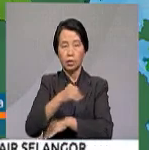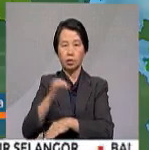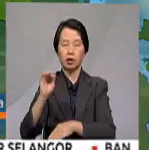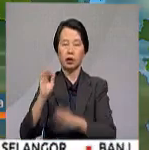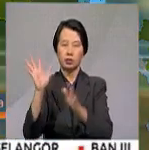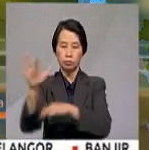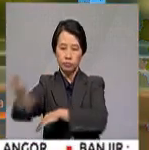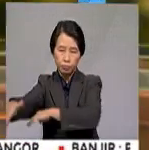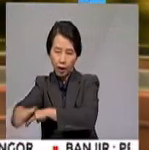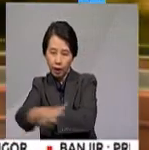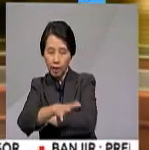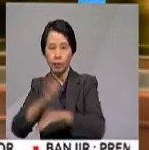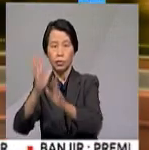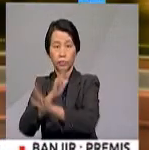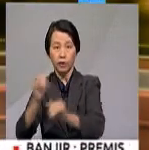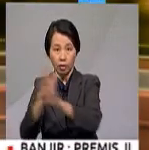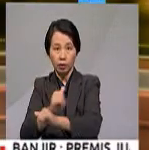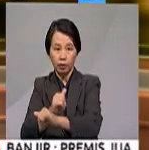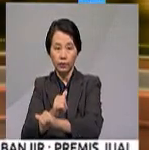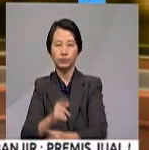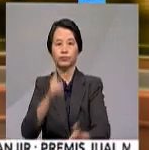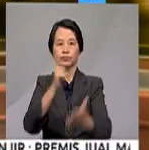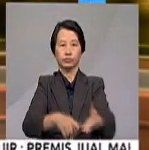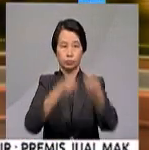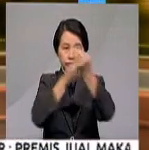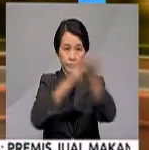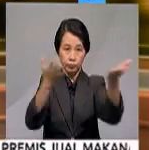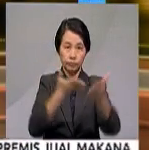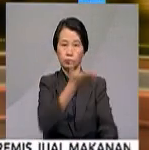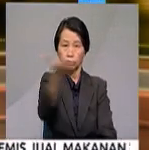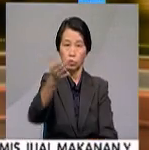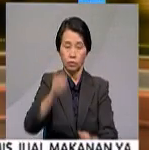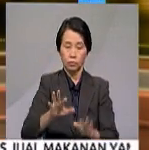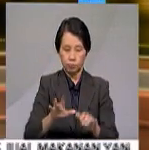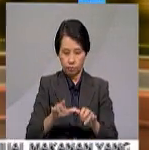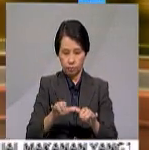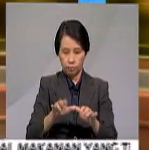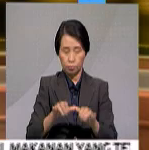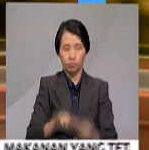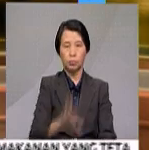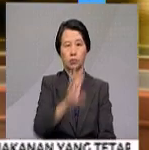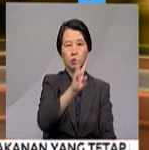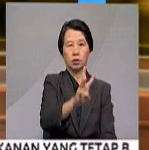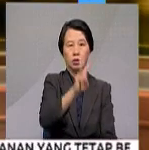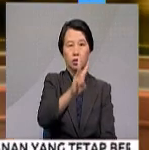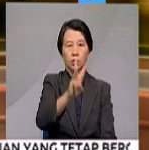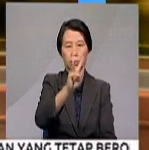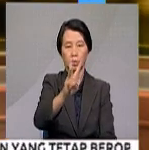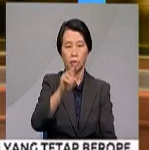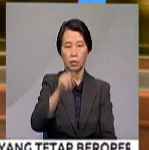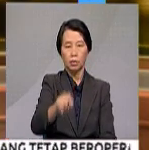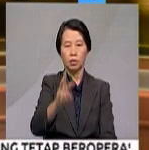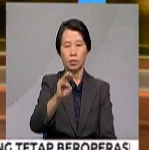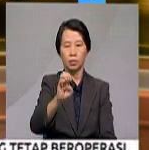Sarawak. Untuk sebarang informasi cuaca, anda boleh layari di laman sesawan kami di